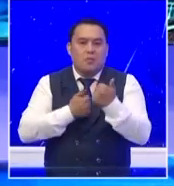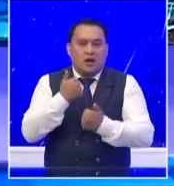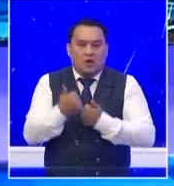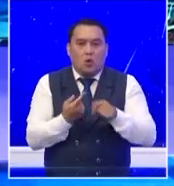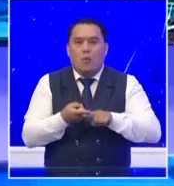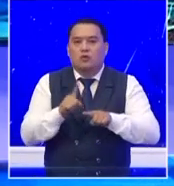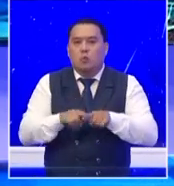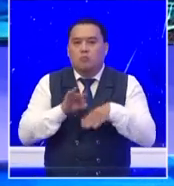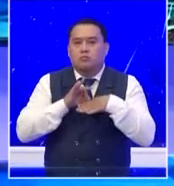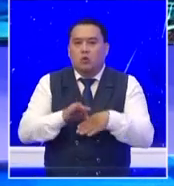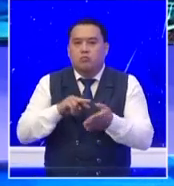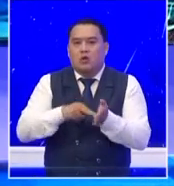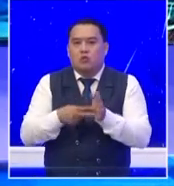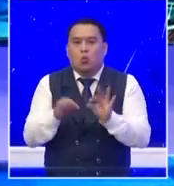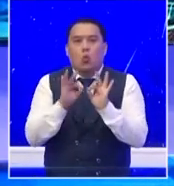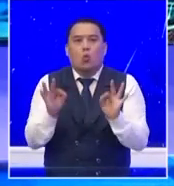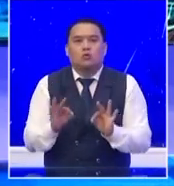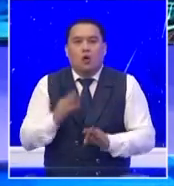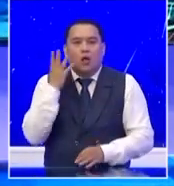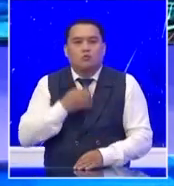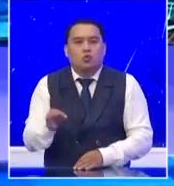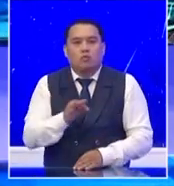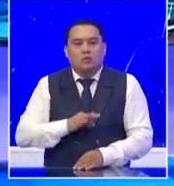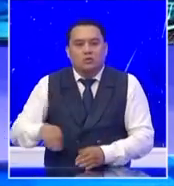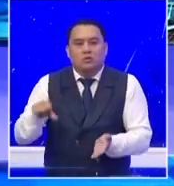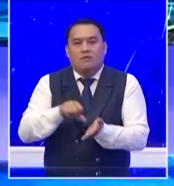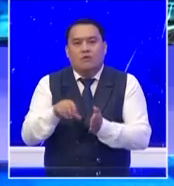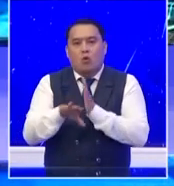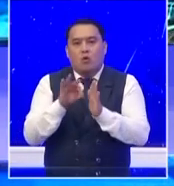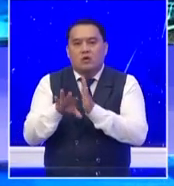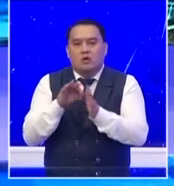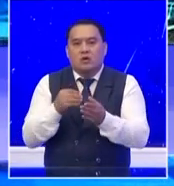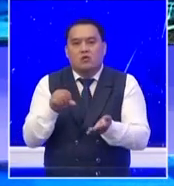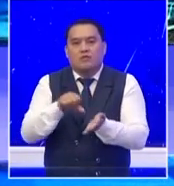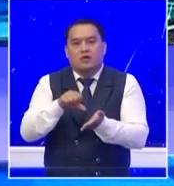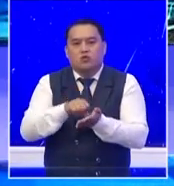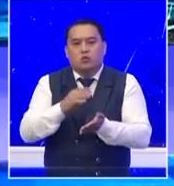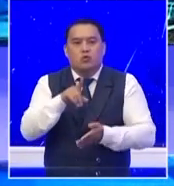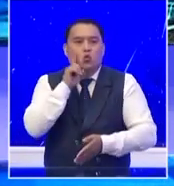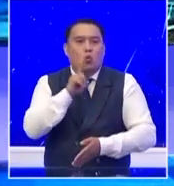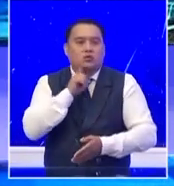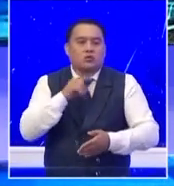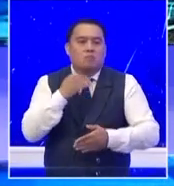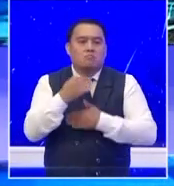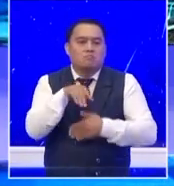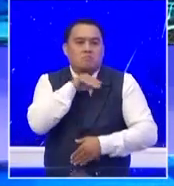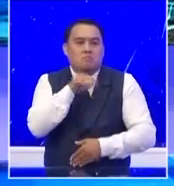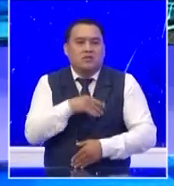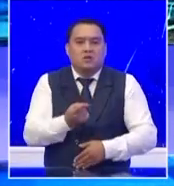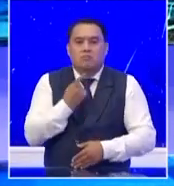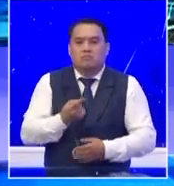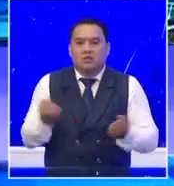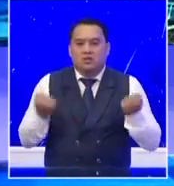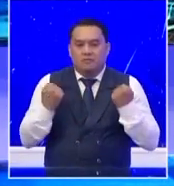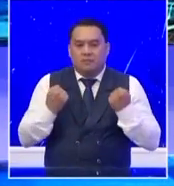чемпионату. По плану он должен пройти осенью. От Алматинской области в основной и квалификационной сетке будут выступать юные, но